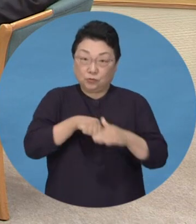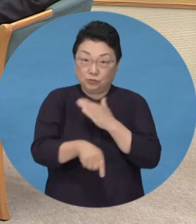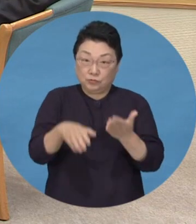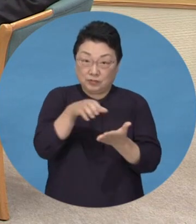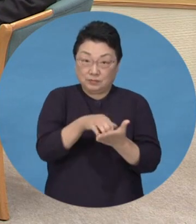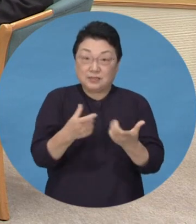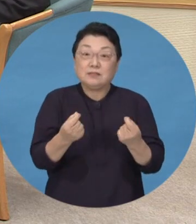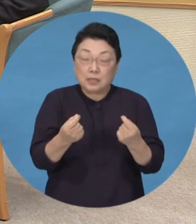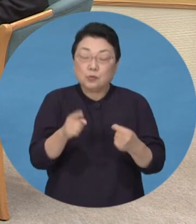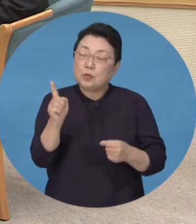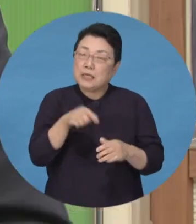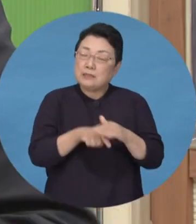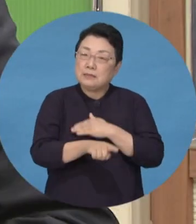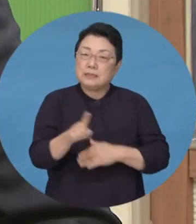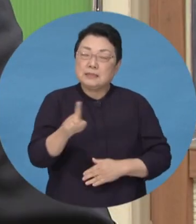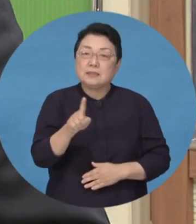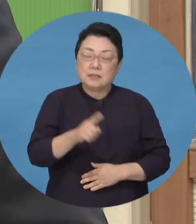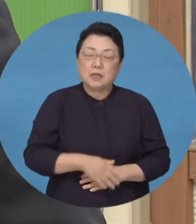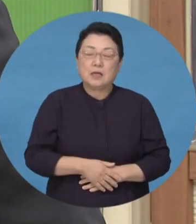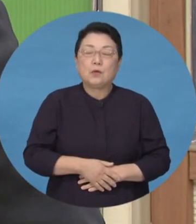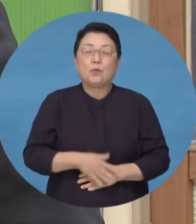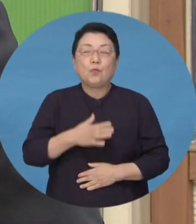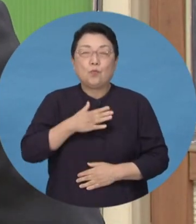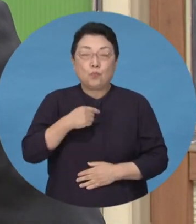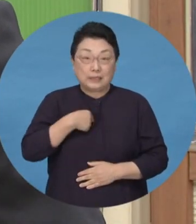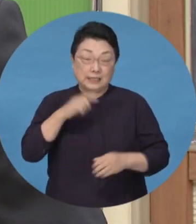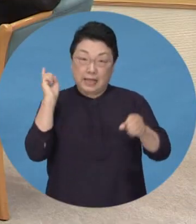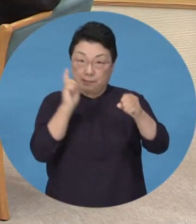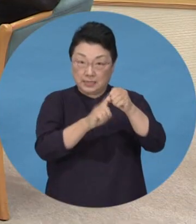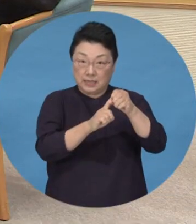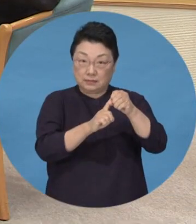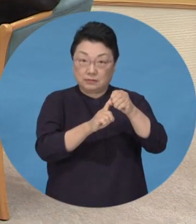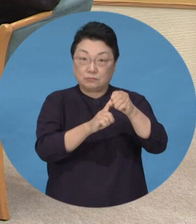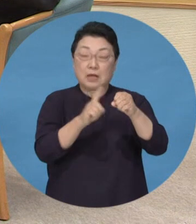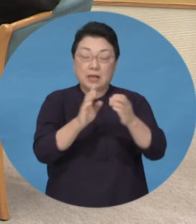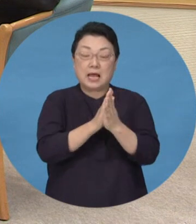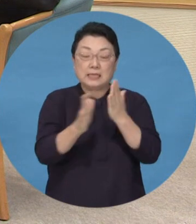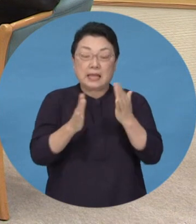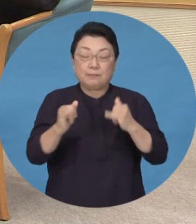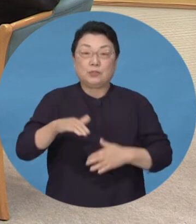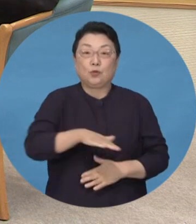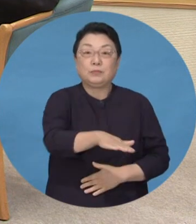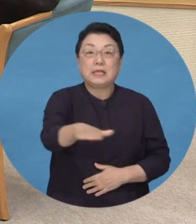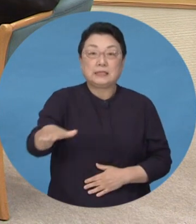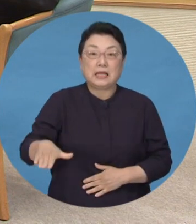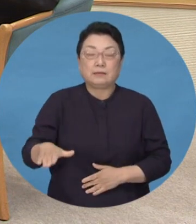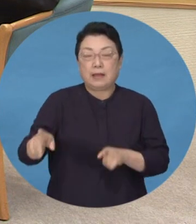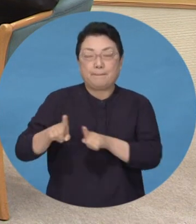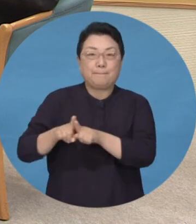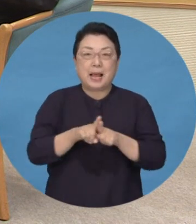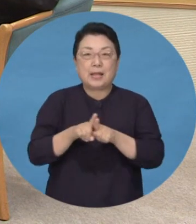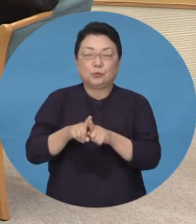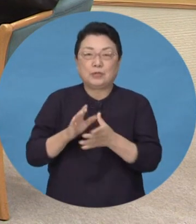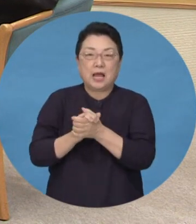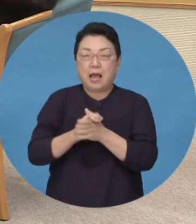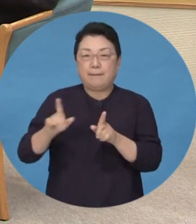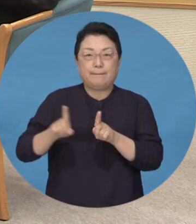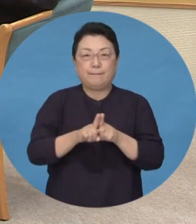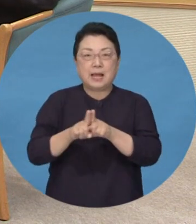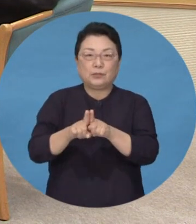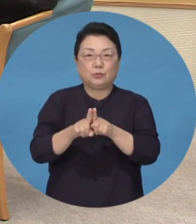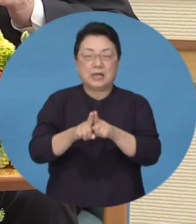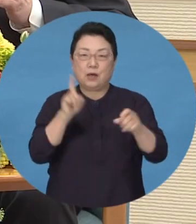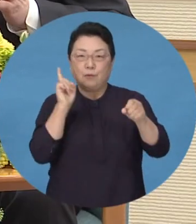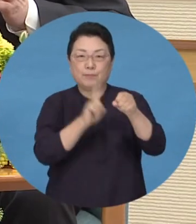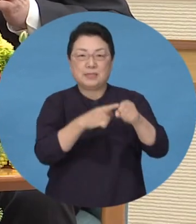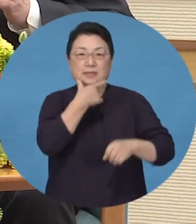どのようなことなんでしょ私が目指す牽制というのは県民の皆様のパートナーとしての県政を目指したいだ